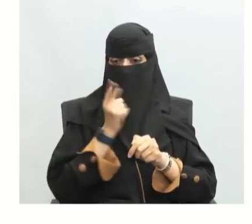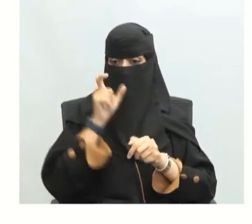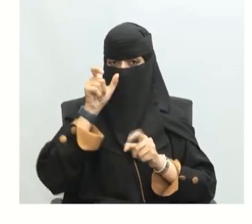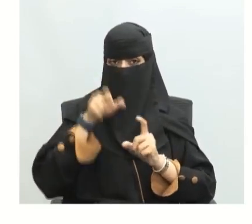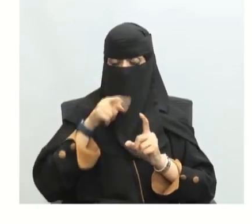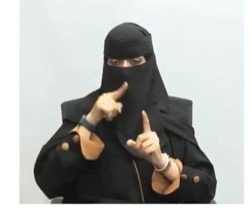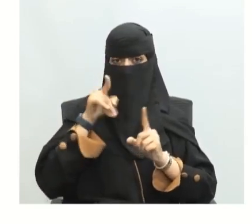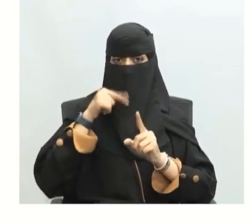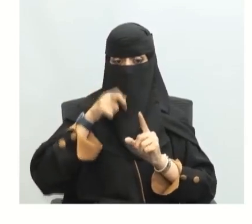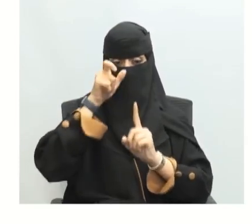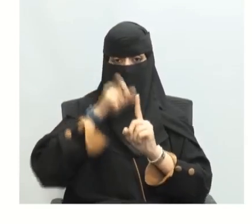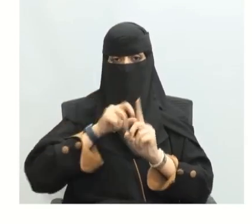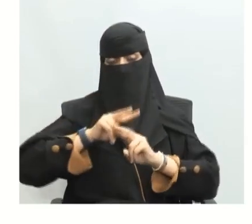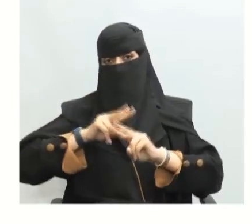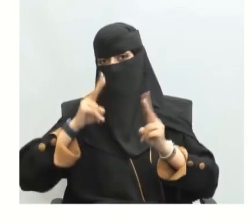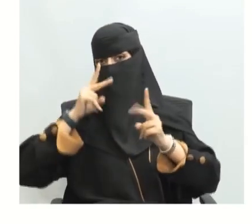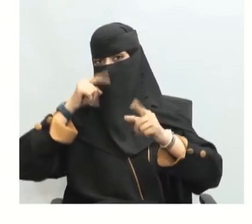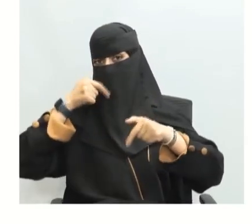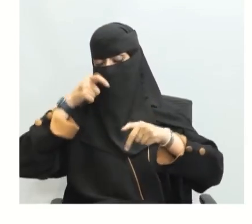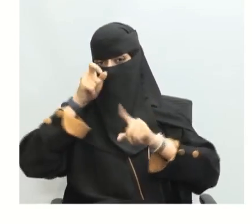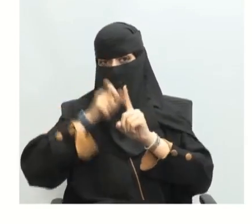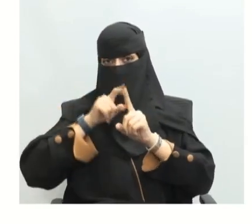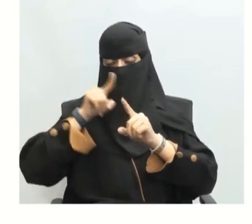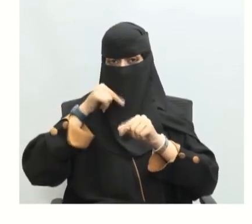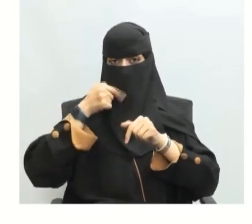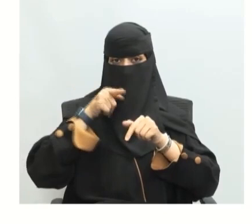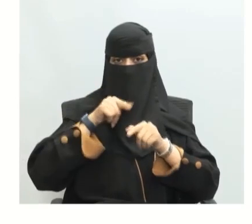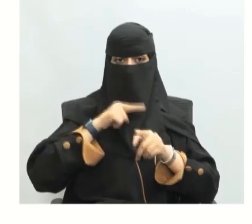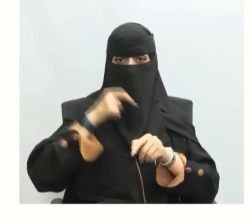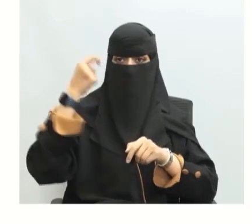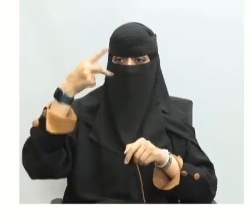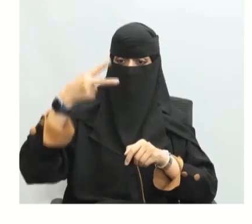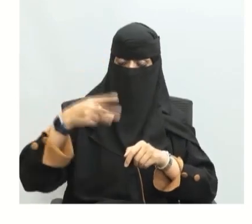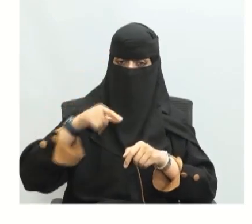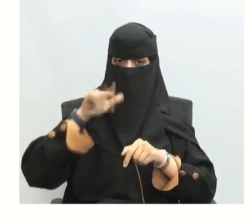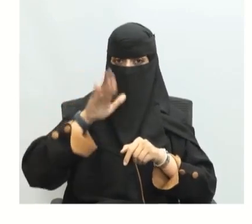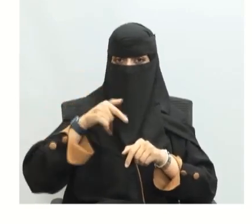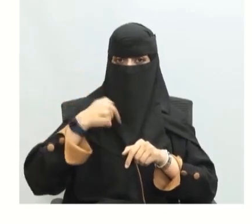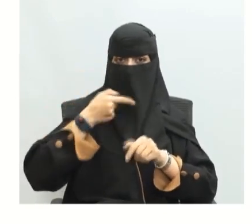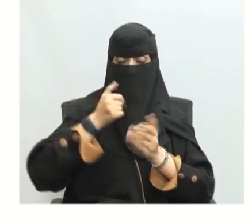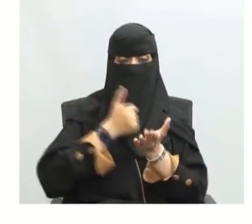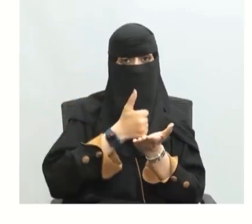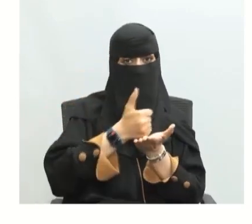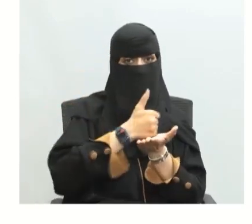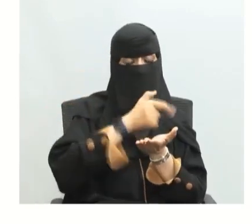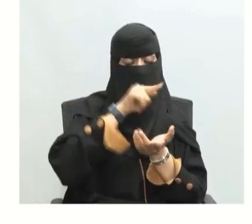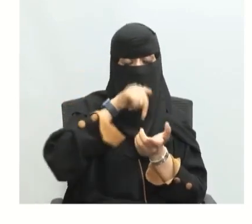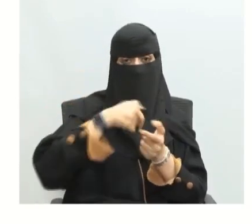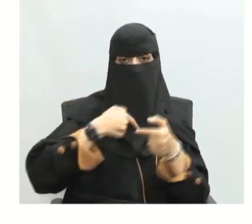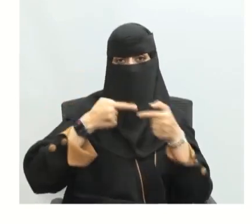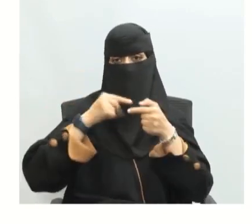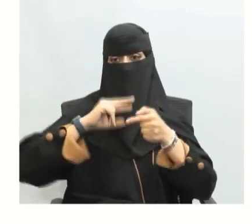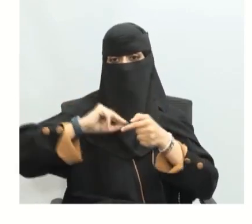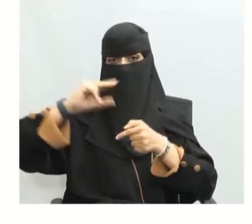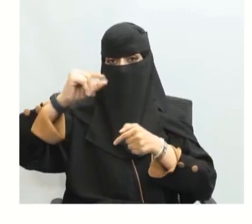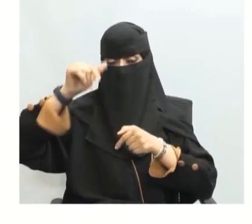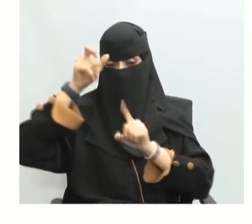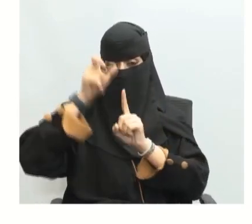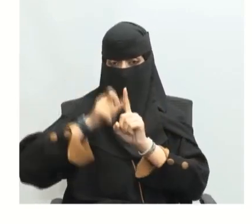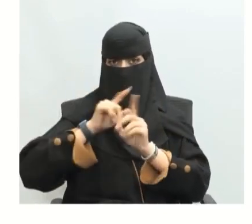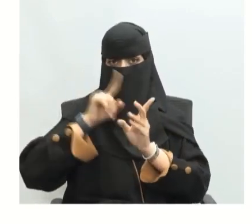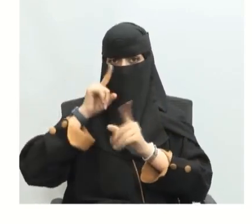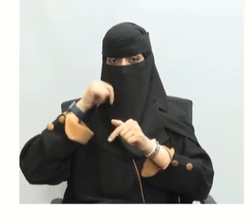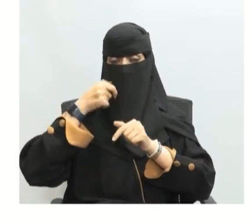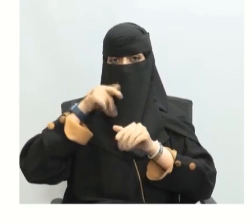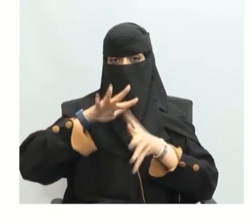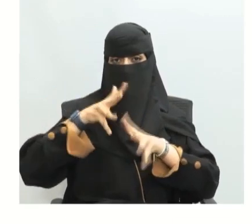له شخصيته المختلفه ولديه ارائه ومبادئ لديه اساليب التي يتبعها شخصيا